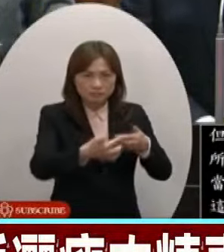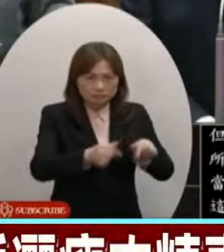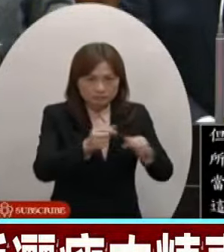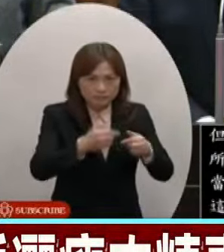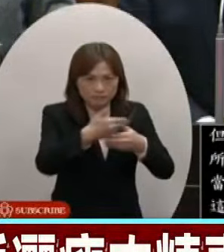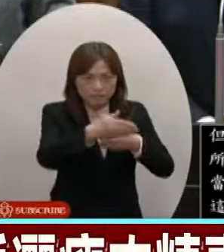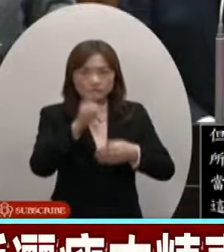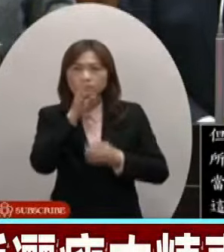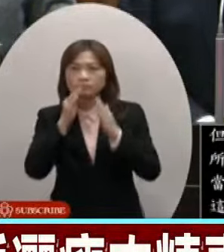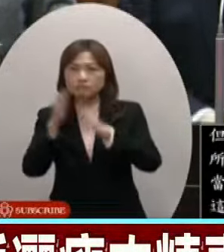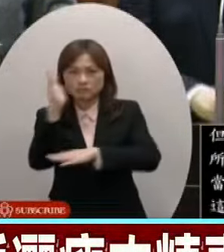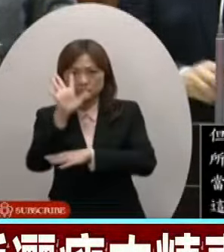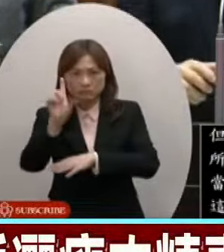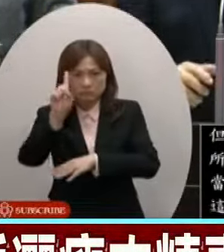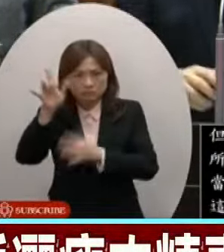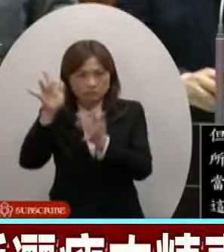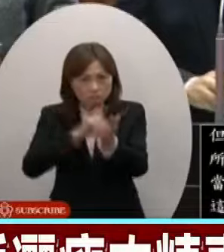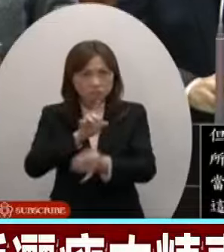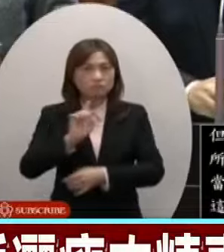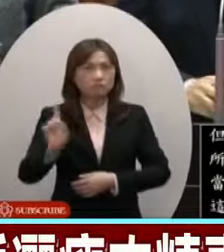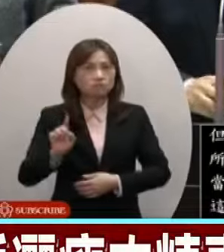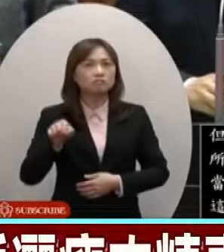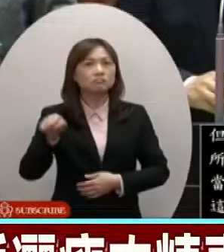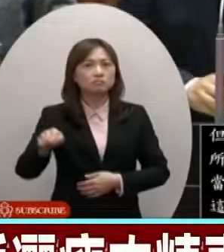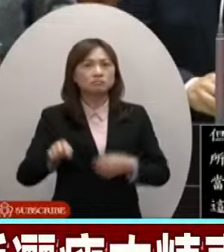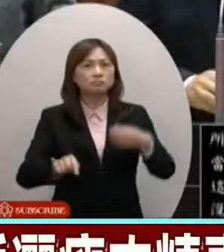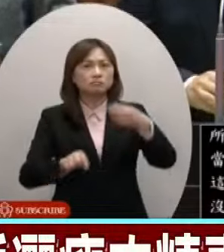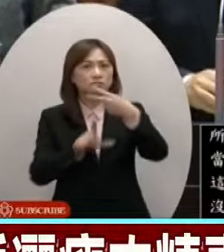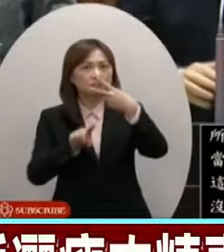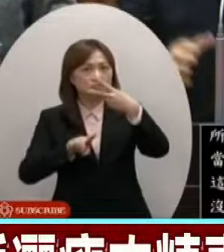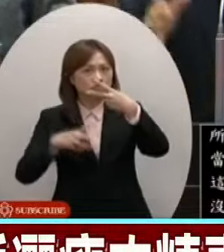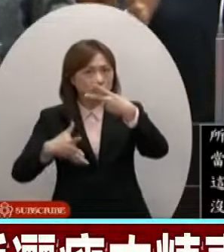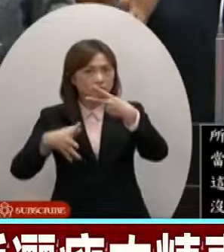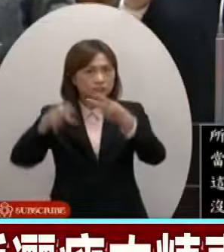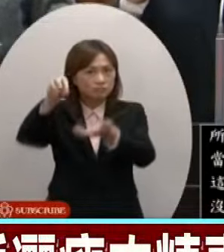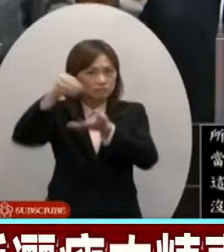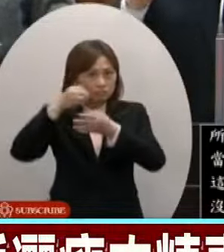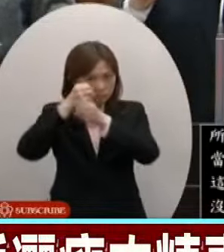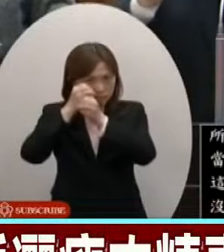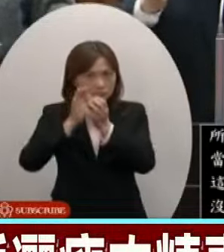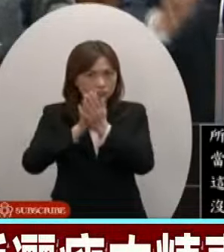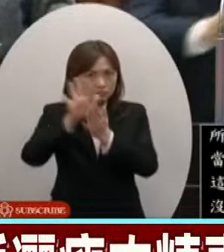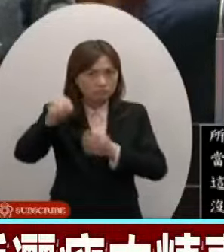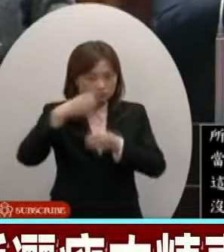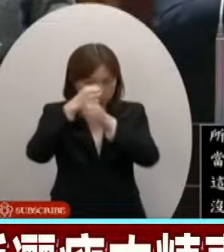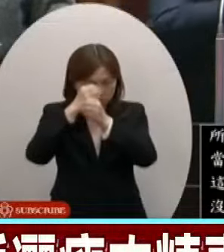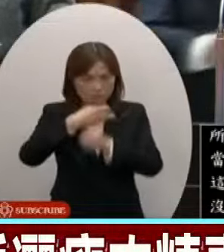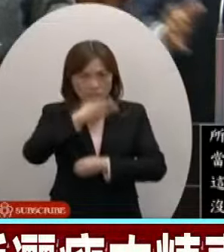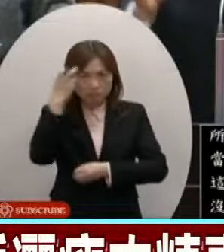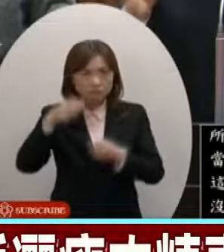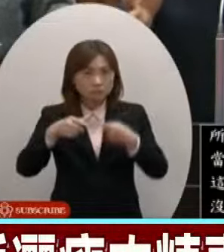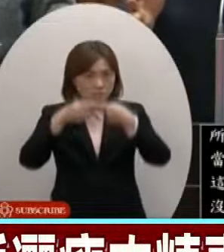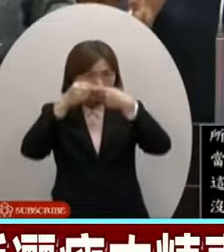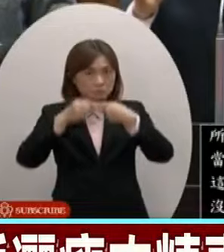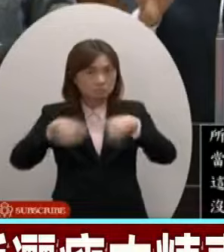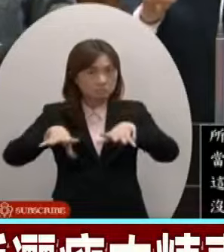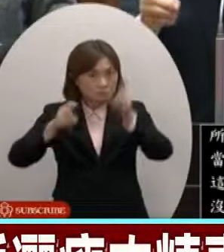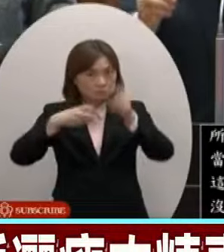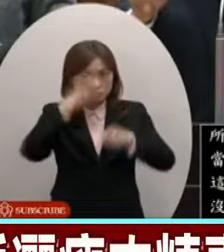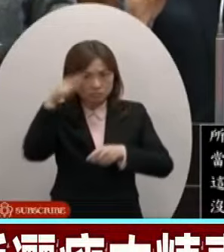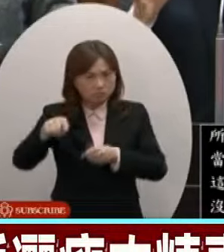询，强哥的质询里面有非常多他把这个执政党的逻辑，但是因为罗志强昨天他是